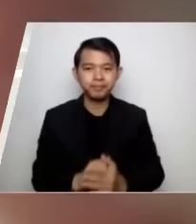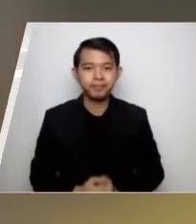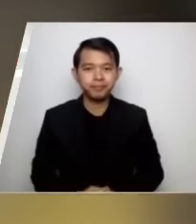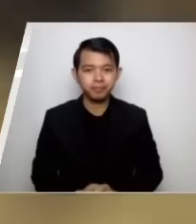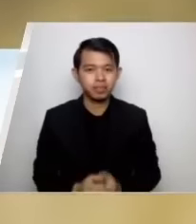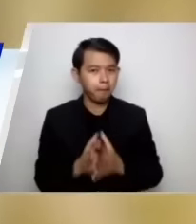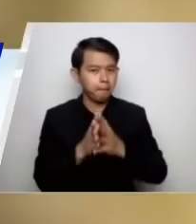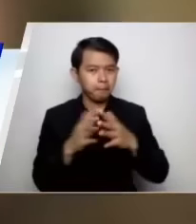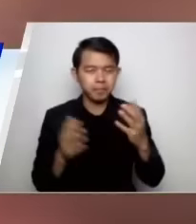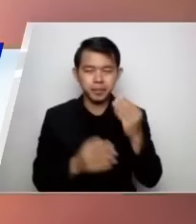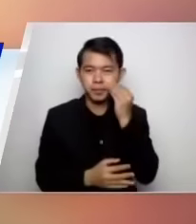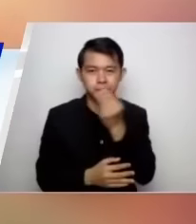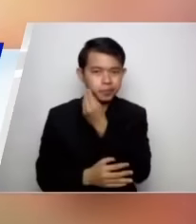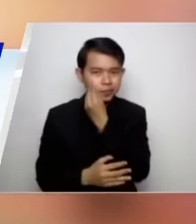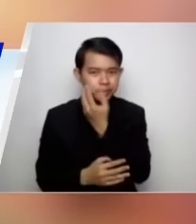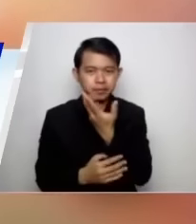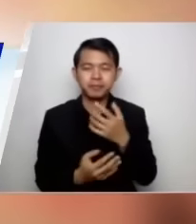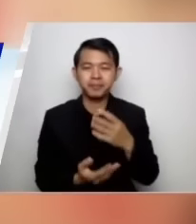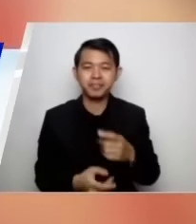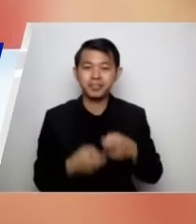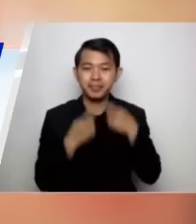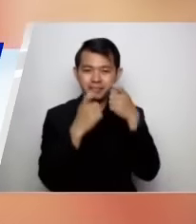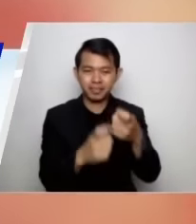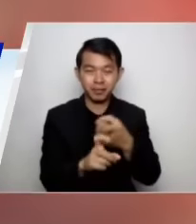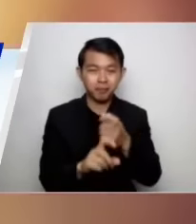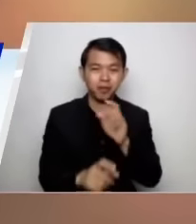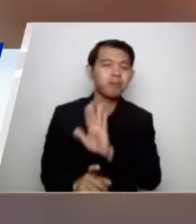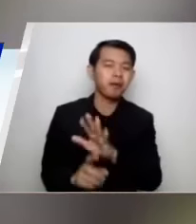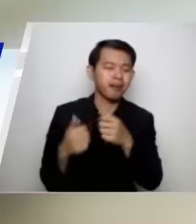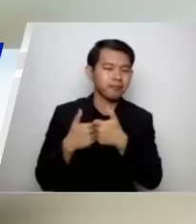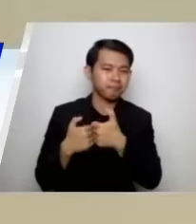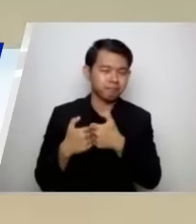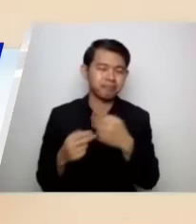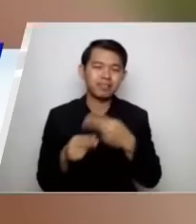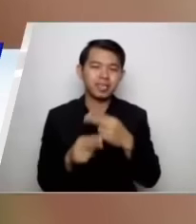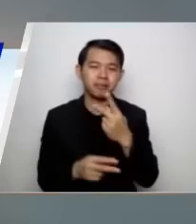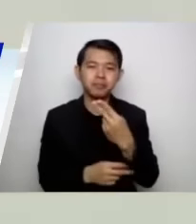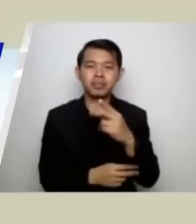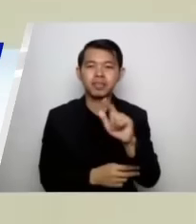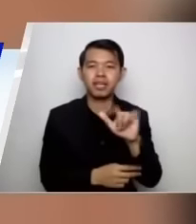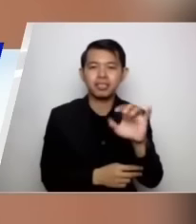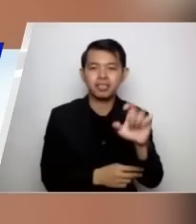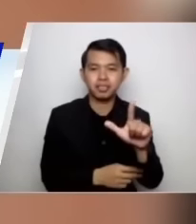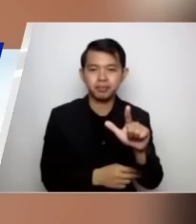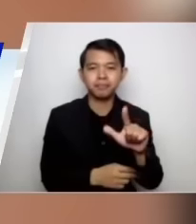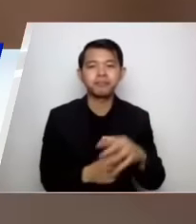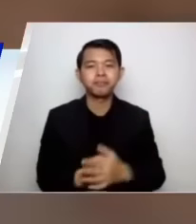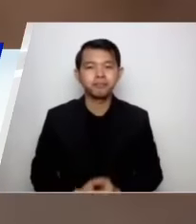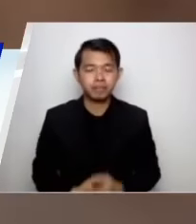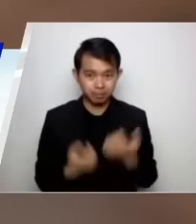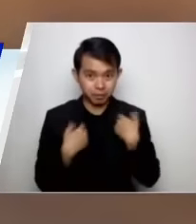Garcia mula sa boyfriend na si Khalil Ramos. Nagpadala rin ng video message si Khalil kay